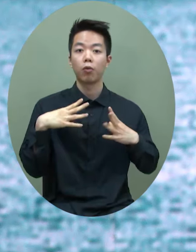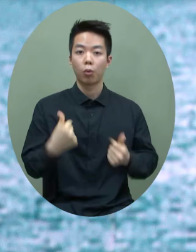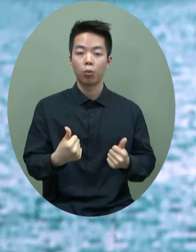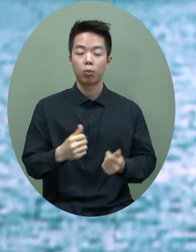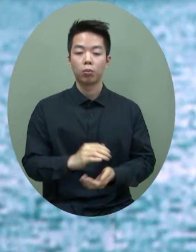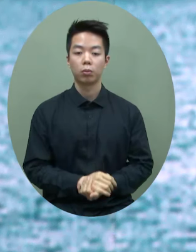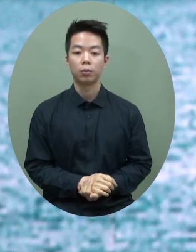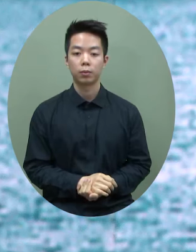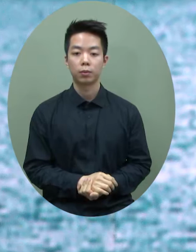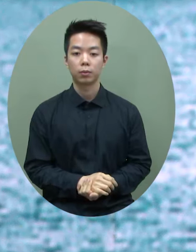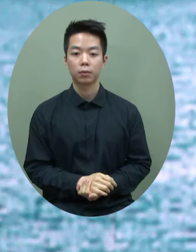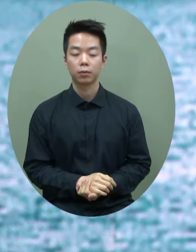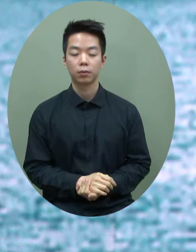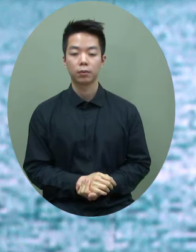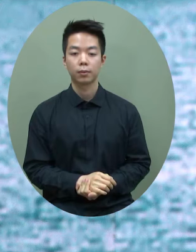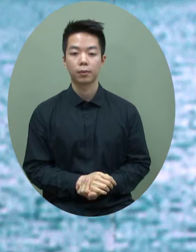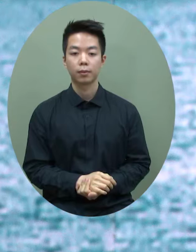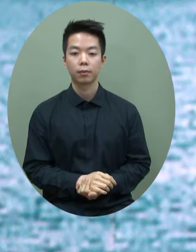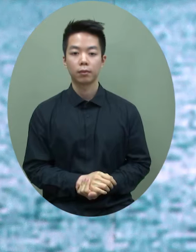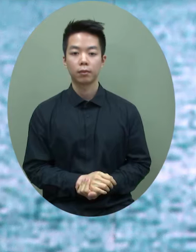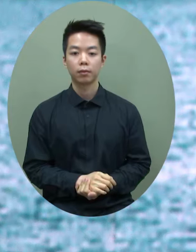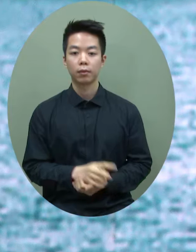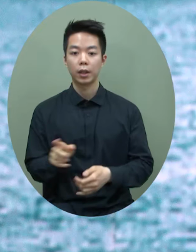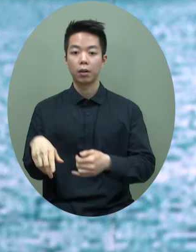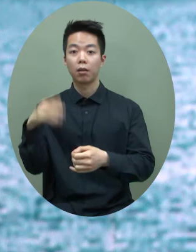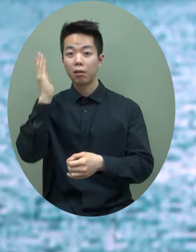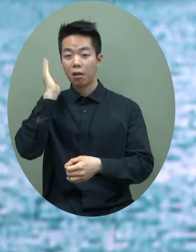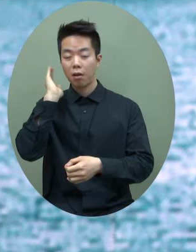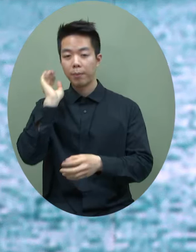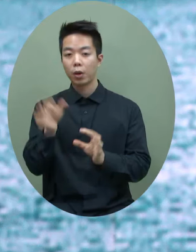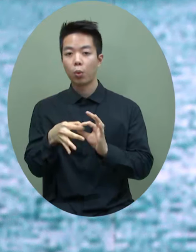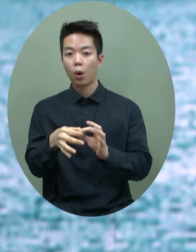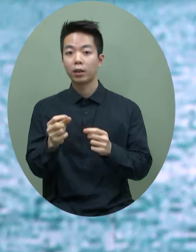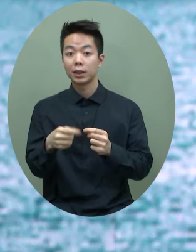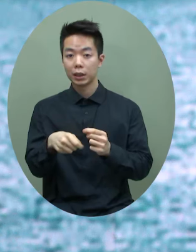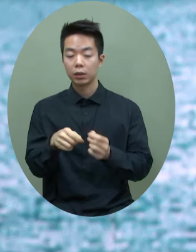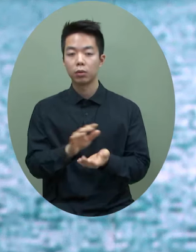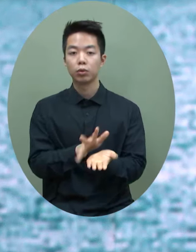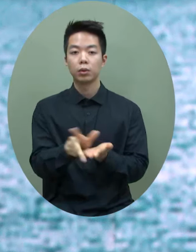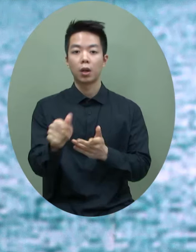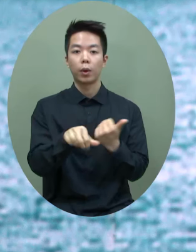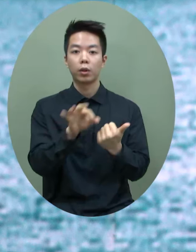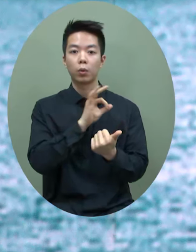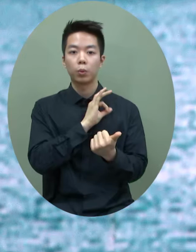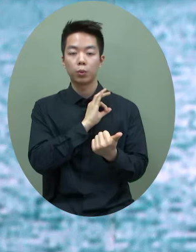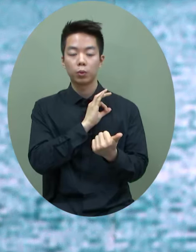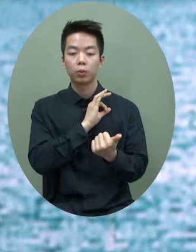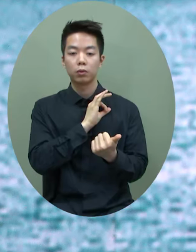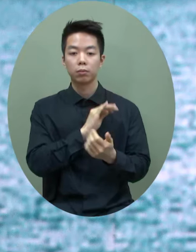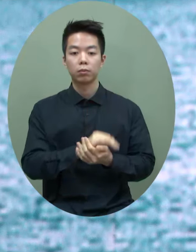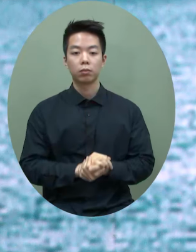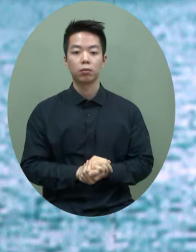而根據和個案有關的資料專家委員會知道有關的